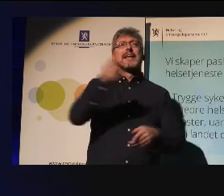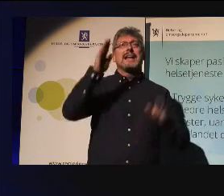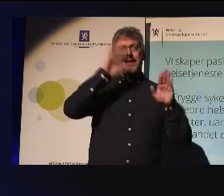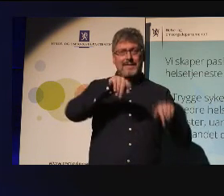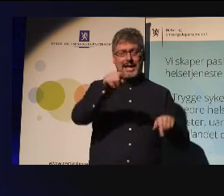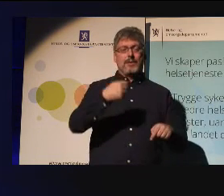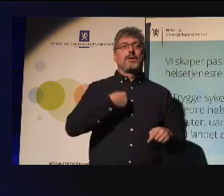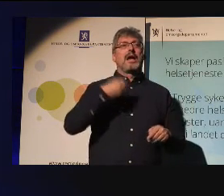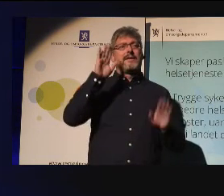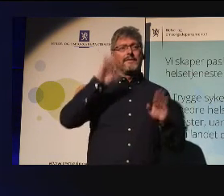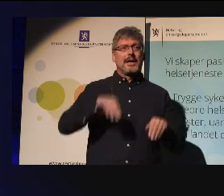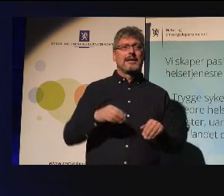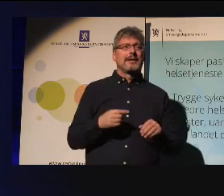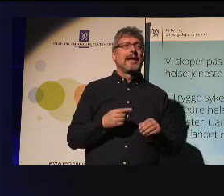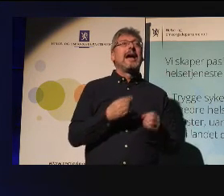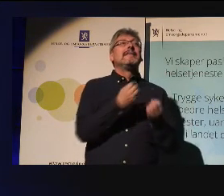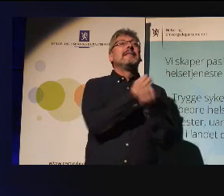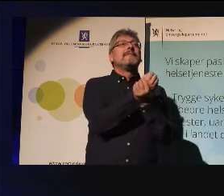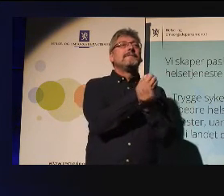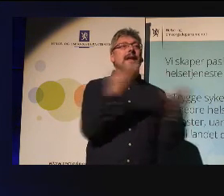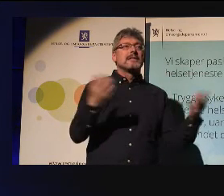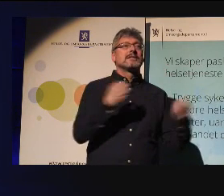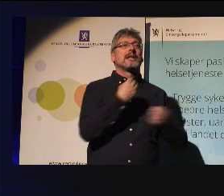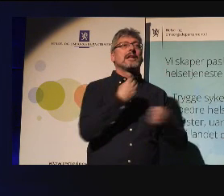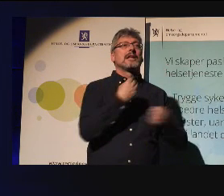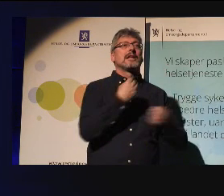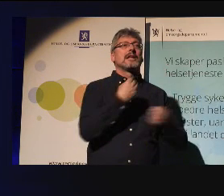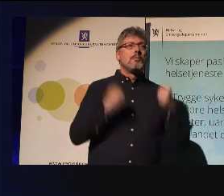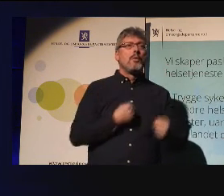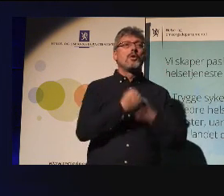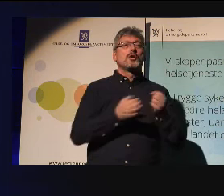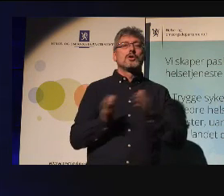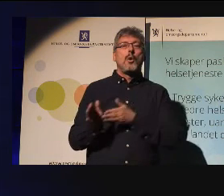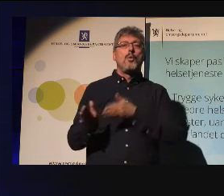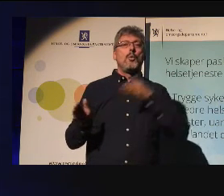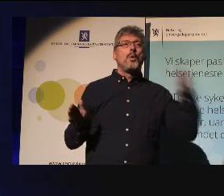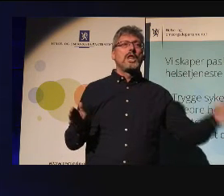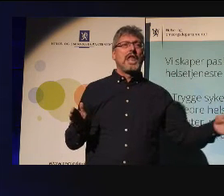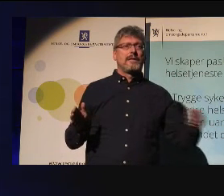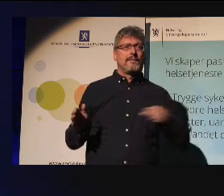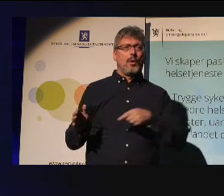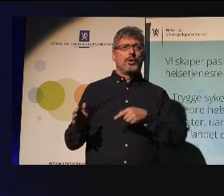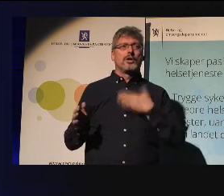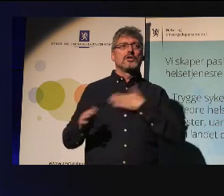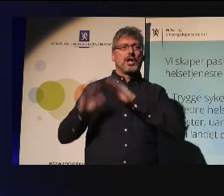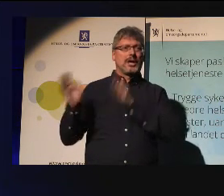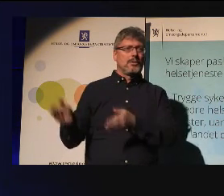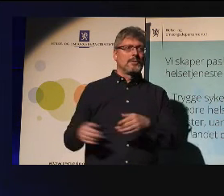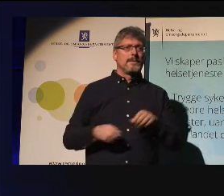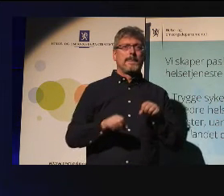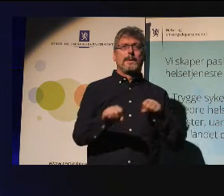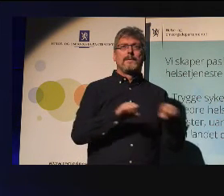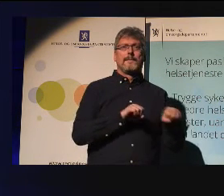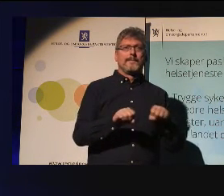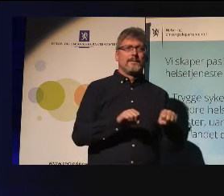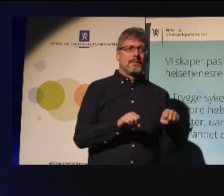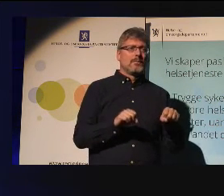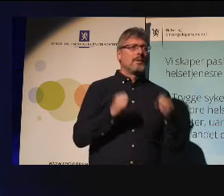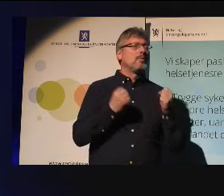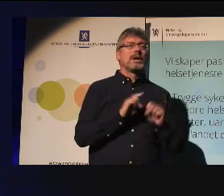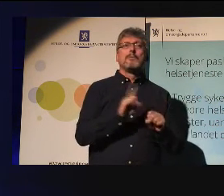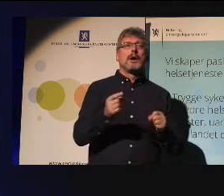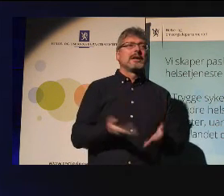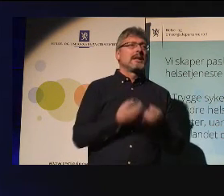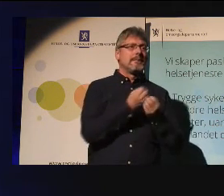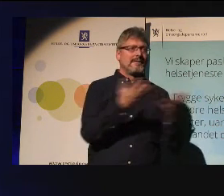vet, at det meste gjøres og må gjøres utenfor sykehusene. Kommunene må ikke bare hjelpe flere, de må